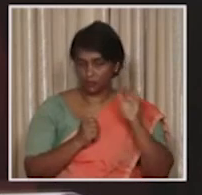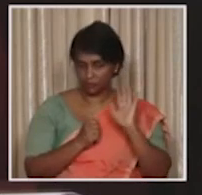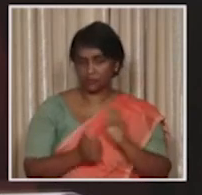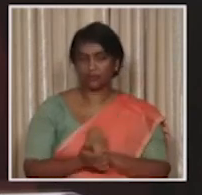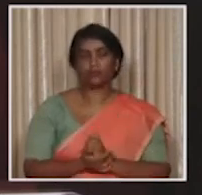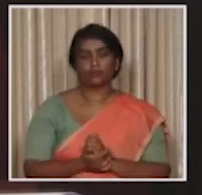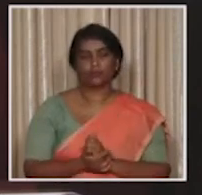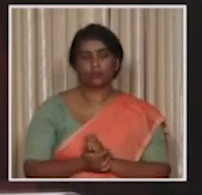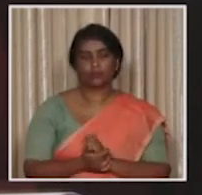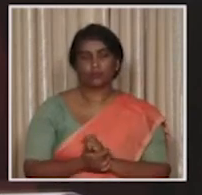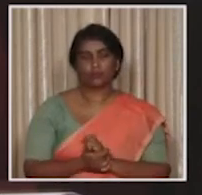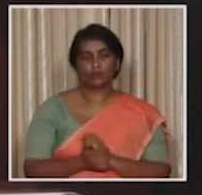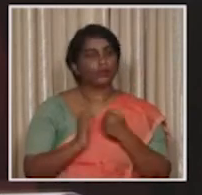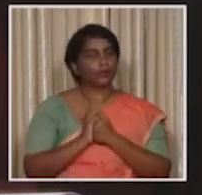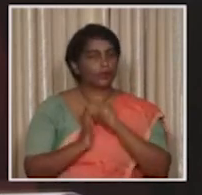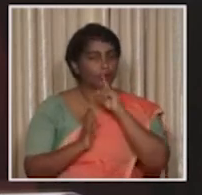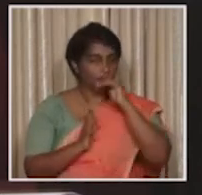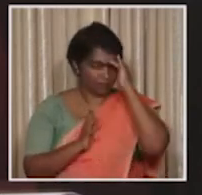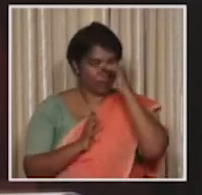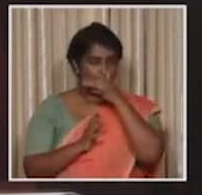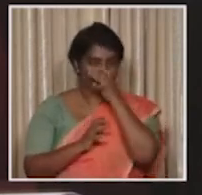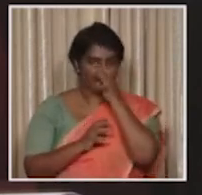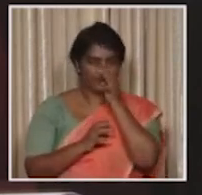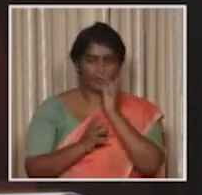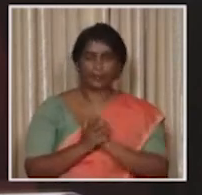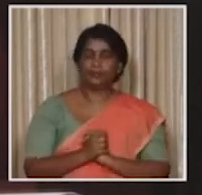වෙනවා. ගරු කථානායකතුමනි,